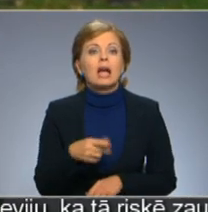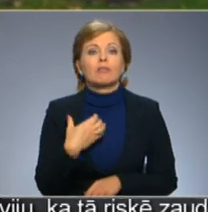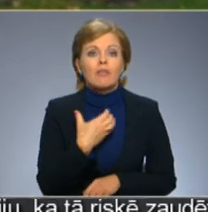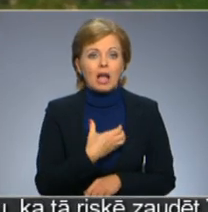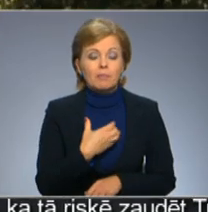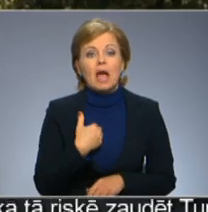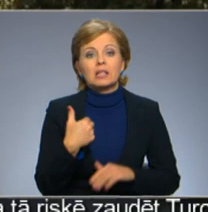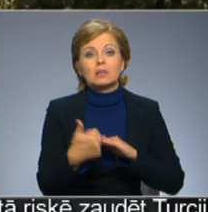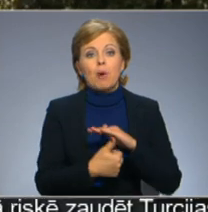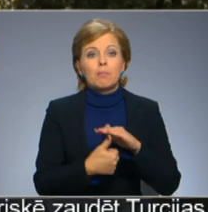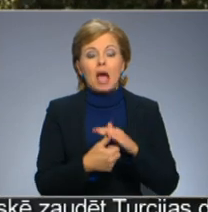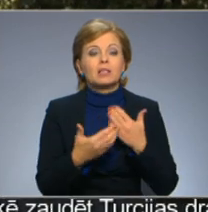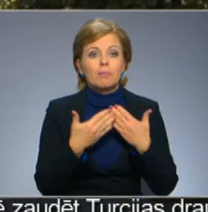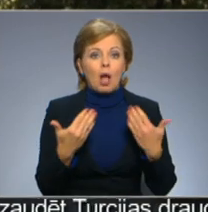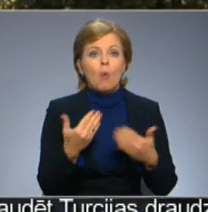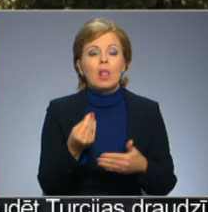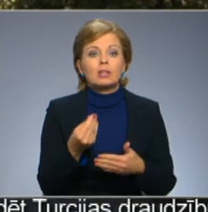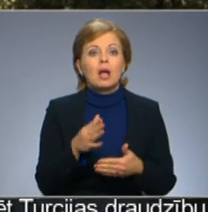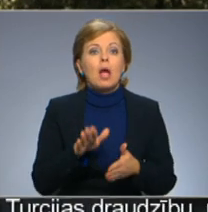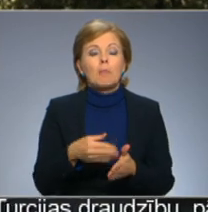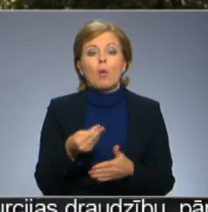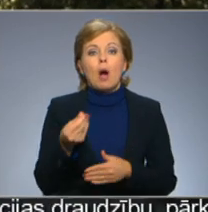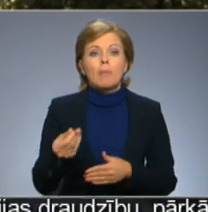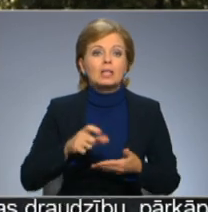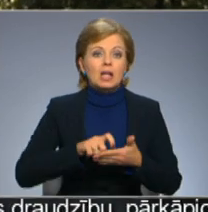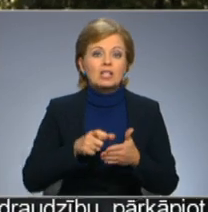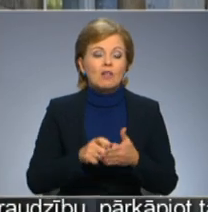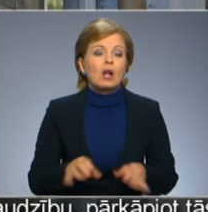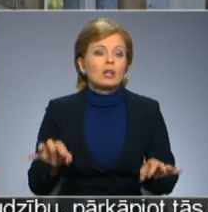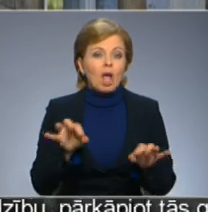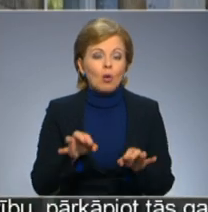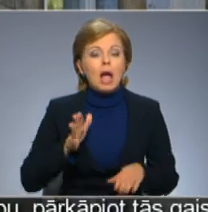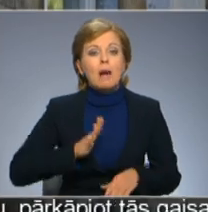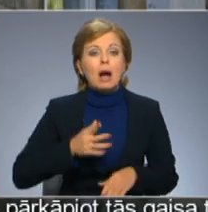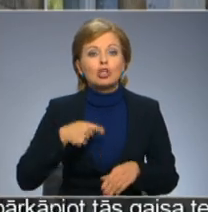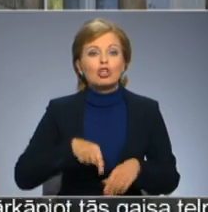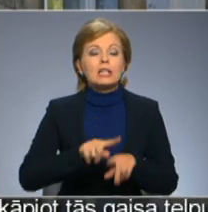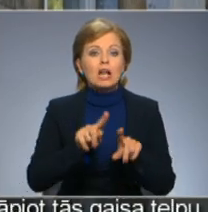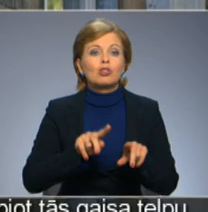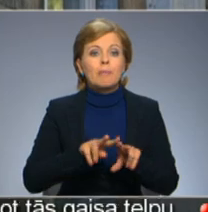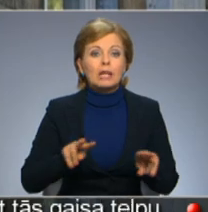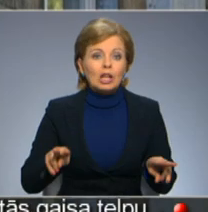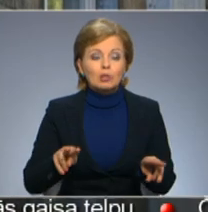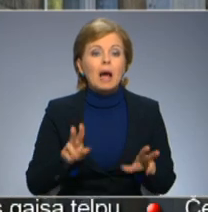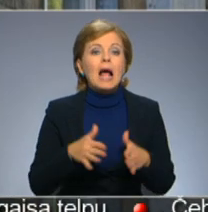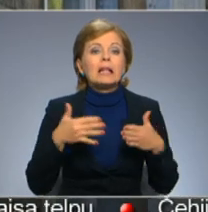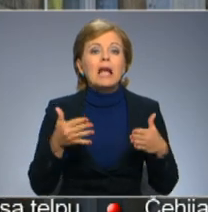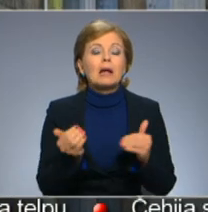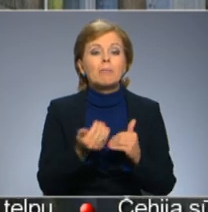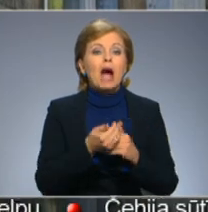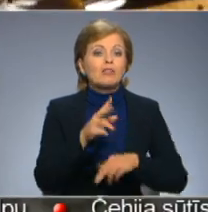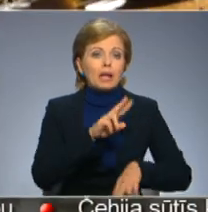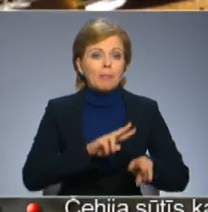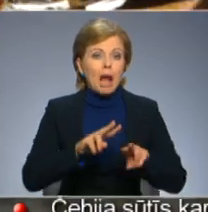es esmu bez darba tagad. Man nebūs līdzekļi neko maksāt dzīvokli, ne ar ko. Pagaidām iekšlietu ministrija vēstī, ka lielākam patvērumu meklētāju